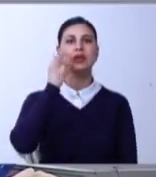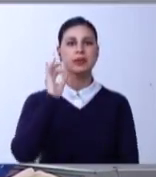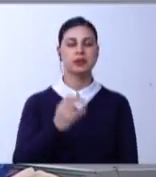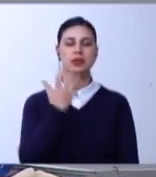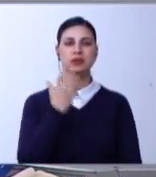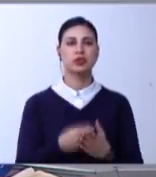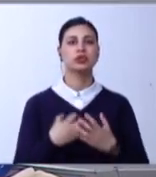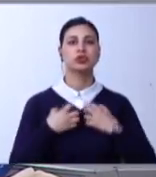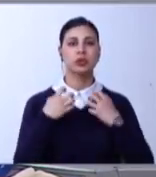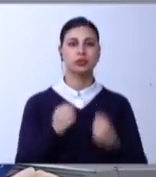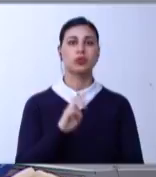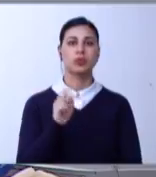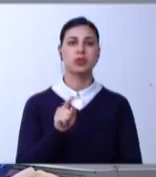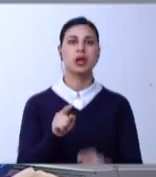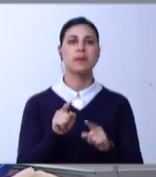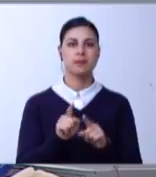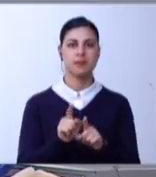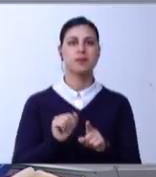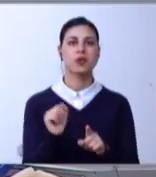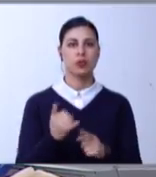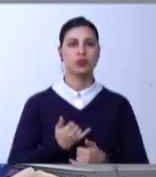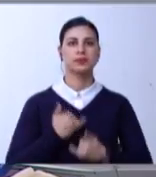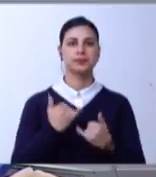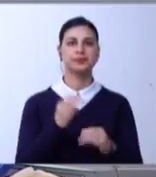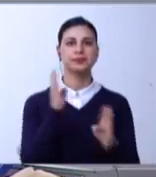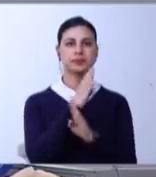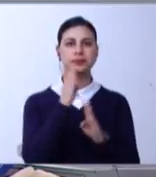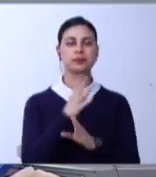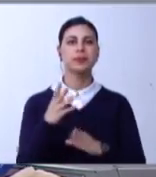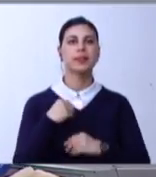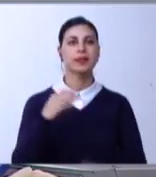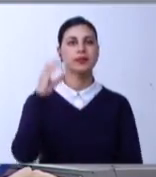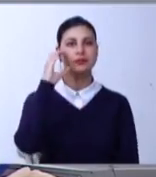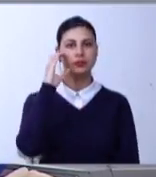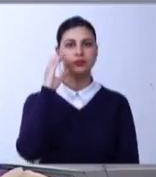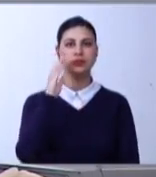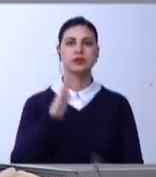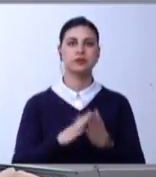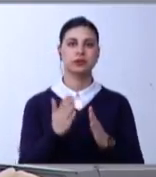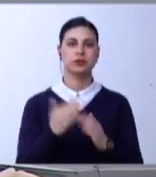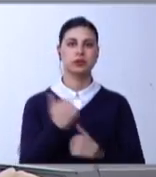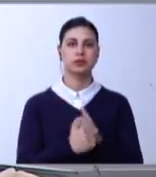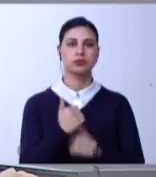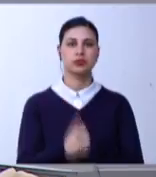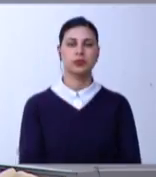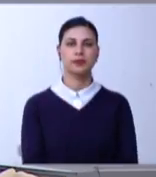ჯანმრთელობისთვის და რა თქმა უნდა უსაფრთხო და მეგობრულად განწყობილი გარემოსადმი. მოდით ერთად მოვისმინოთ ვიქტორინის პირობა.